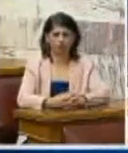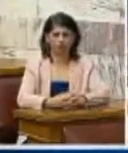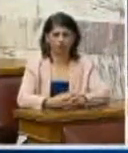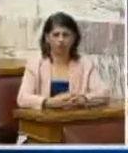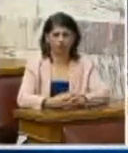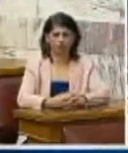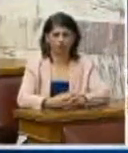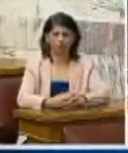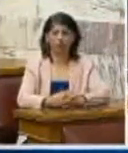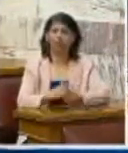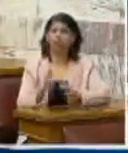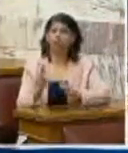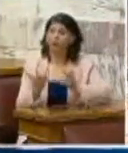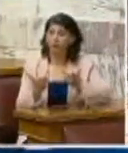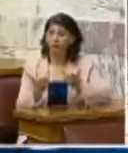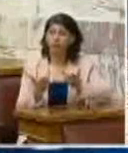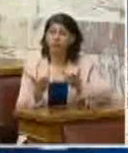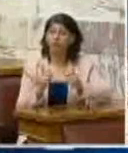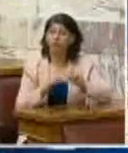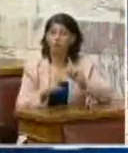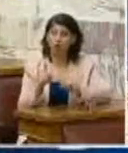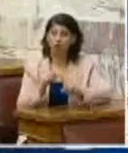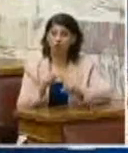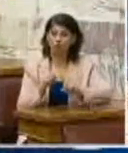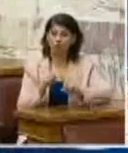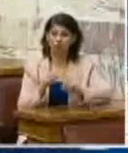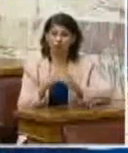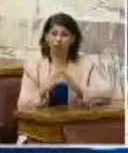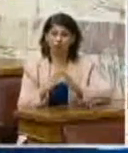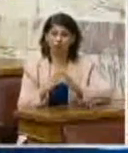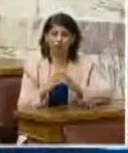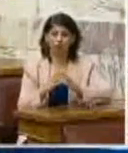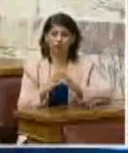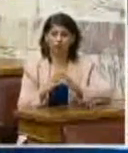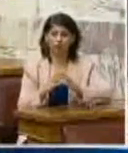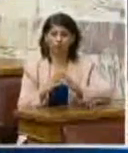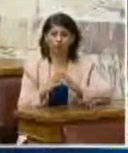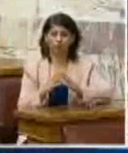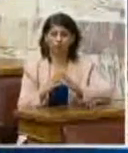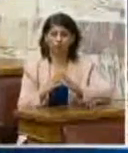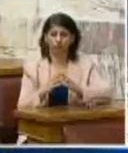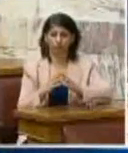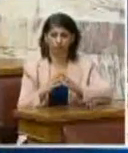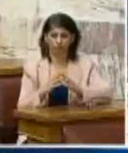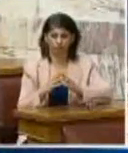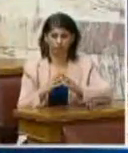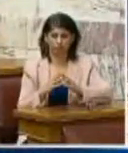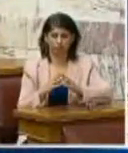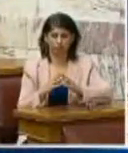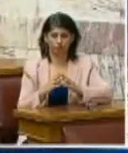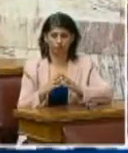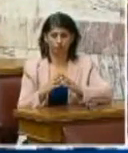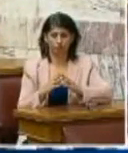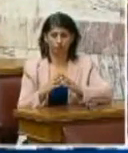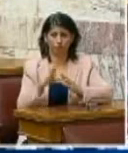Και ποιο ήταν αυτό? Παρακαλώ, Παύλο Ιγκλέσιας, εδώ δέμος, κοιτάμε. Σας παρακαλώ. Πήρε, λέει,